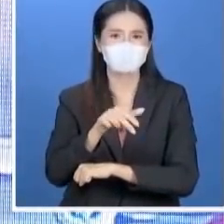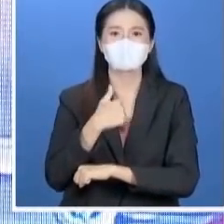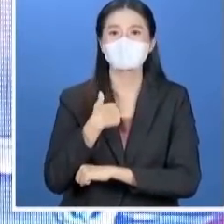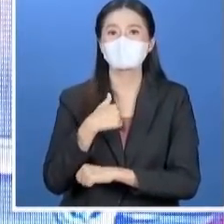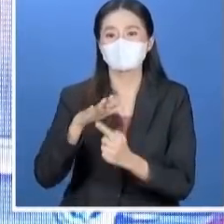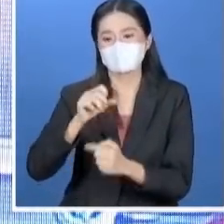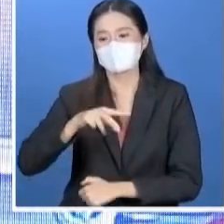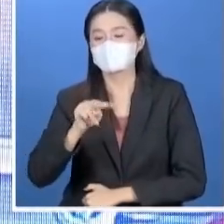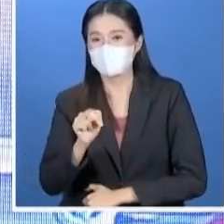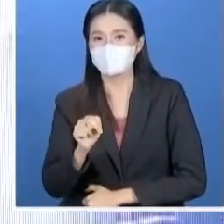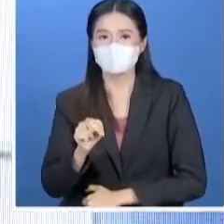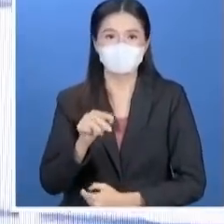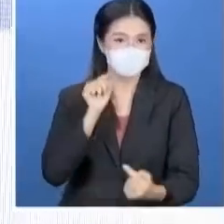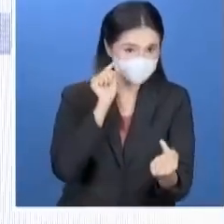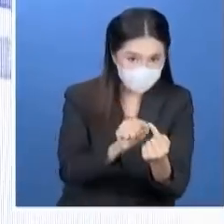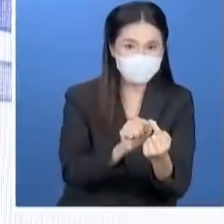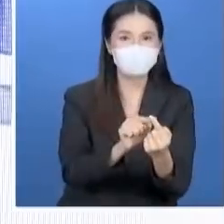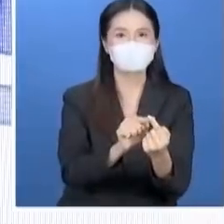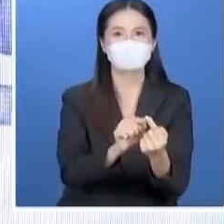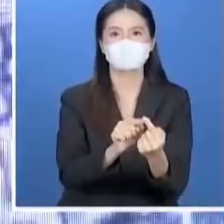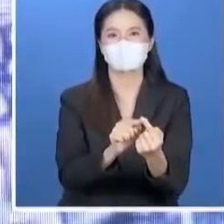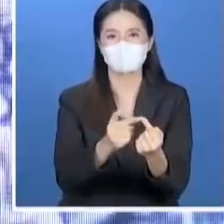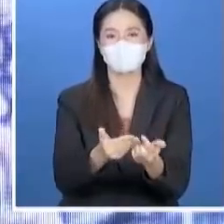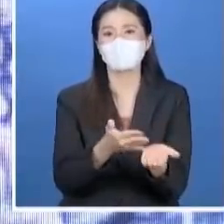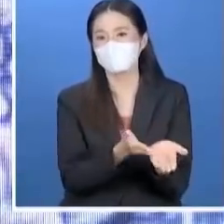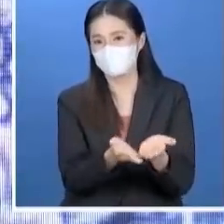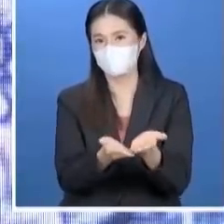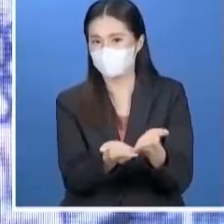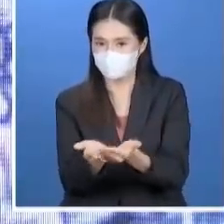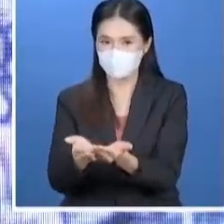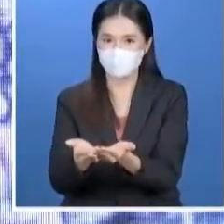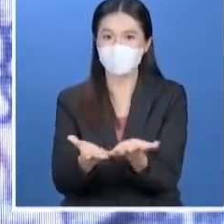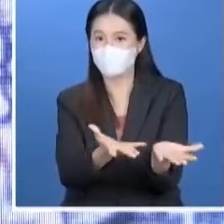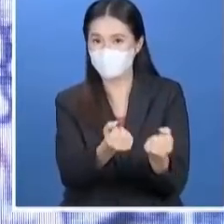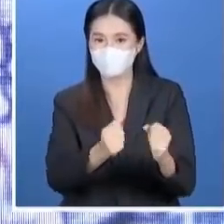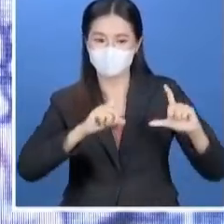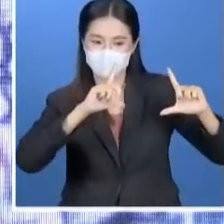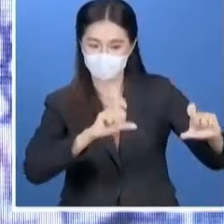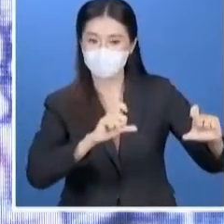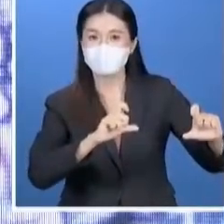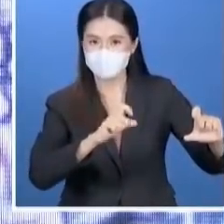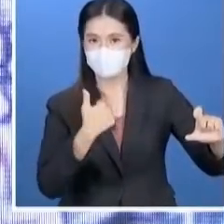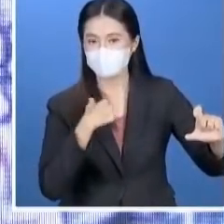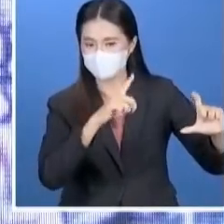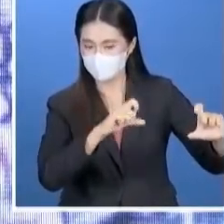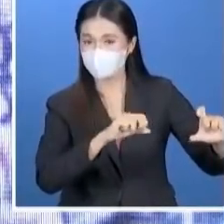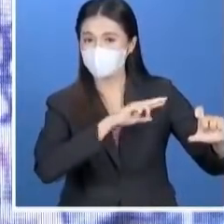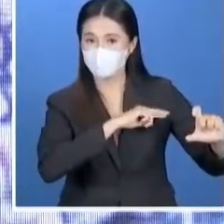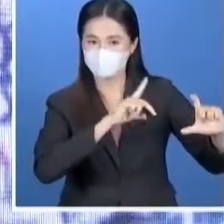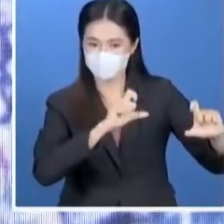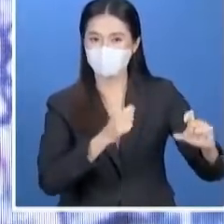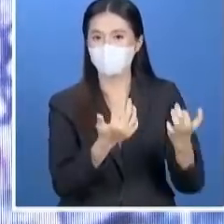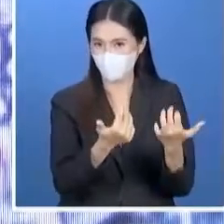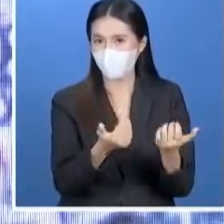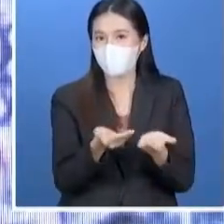แซนดี้ได้เดินทางมาถึงอู่เรือและระหว่างคอยเรือกลับมารับแซนดี้ได้เซลฟี่ภาพที่อู่เรือ NBC ขณะนั่งร